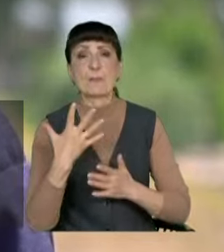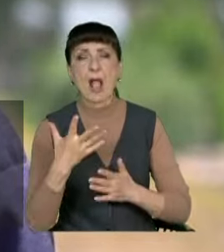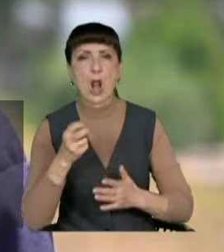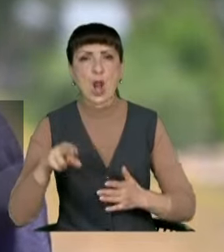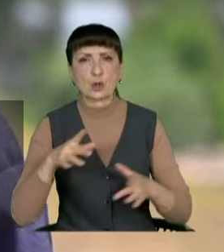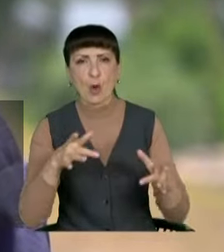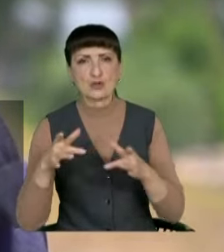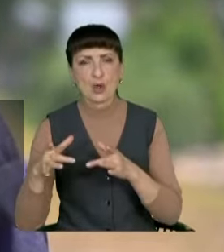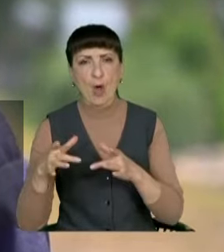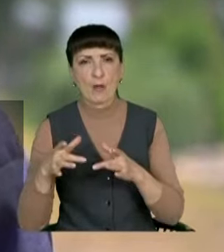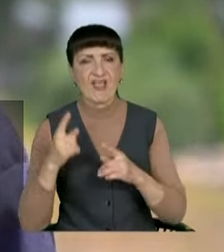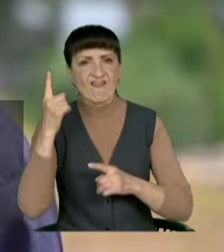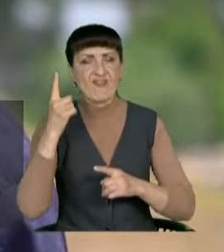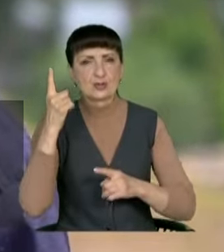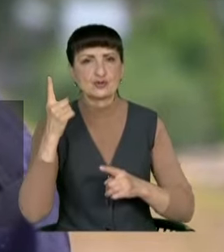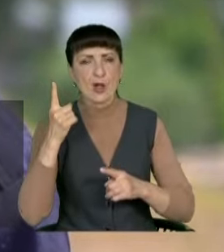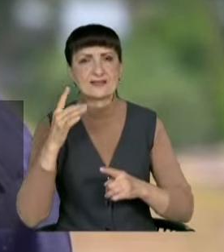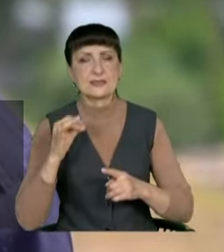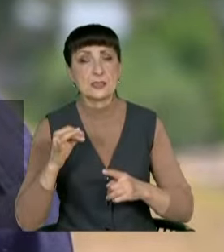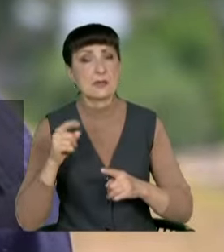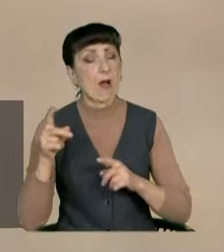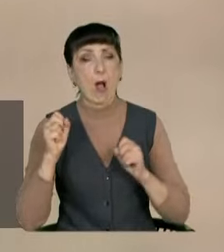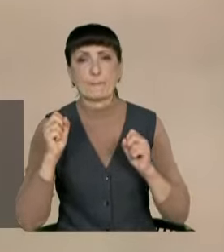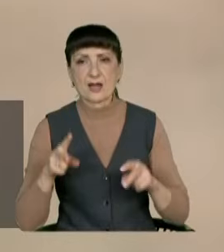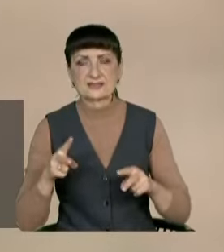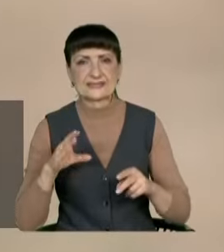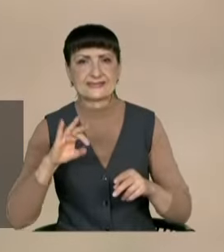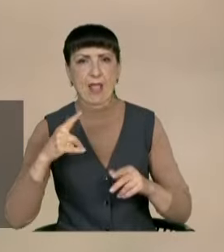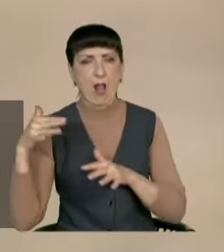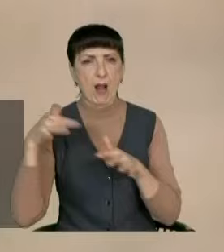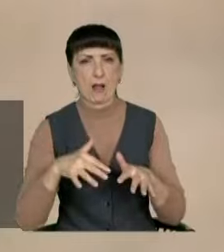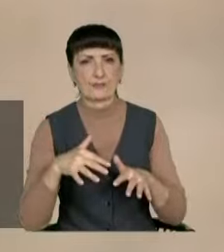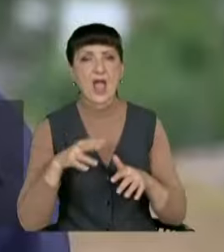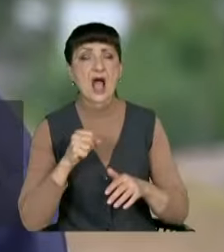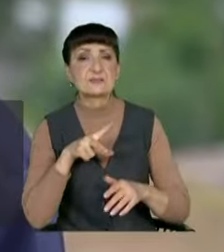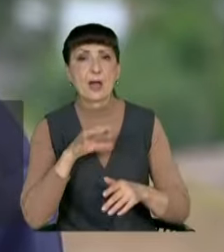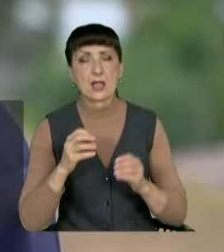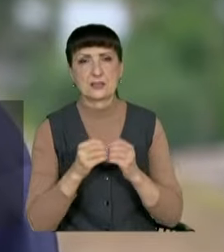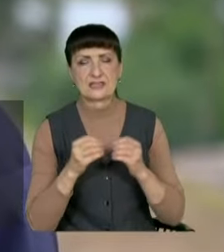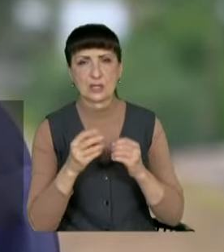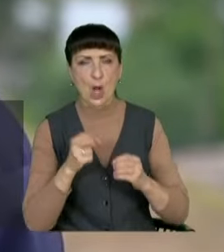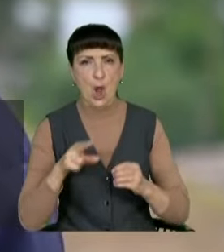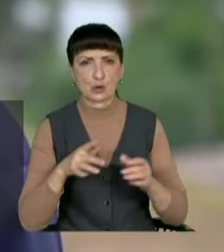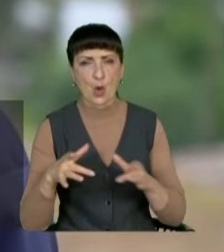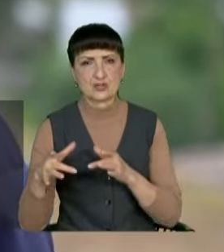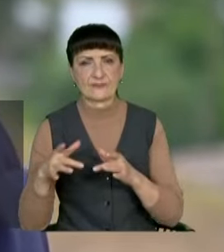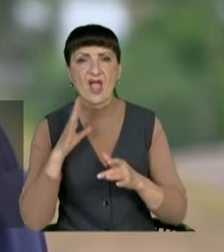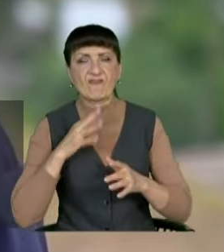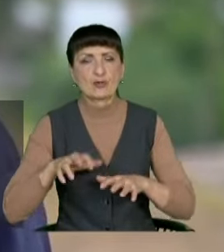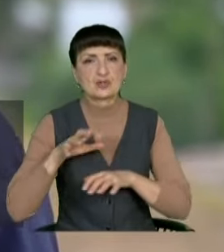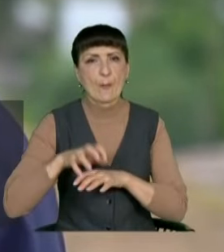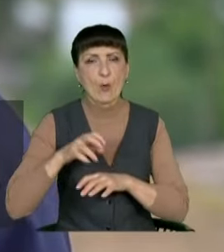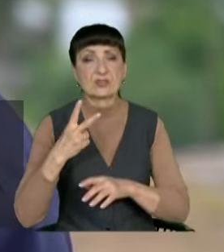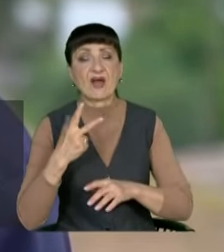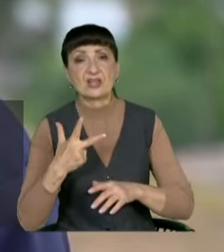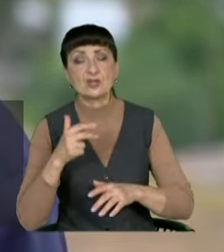озер, расположенных в верхней части и представляющих опасность селей. А в Аспаре 10 ледяных озер. Водозаборные пункты могут за 2-3